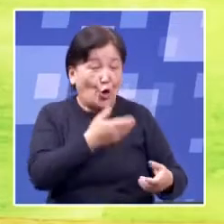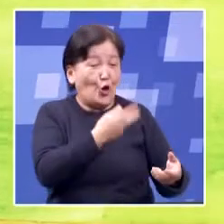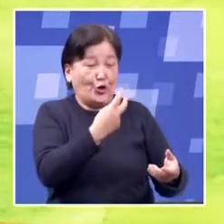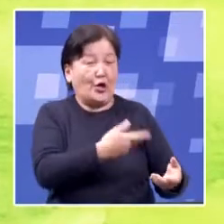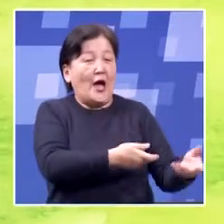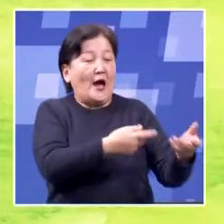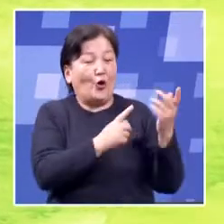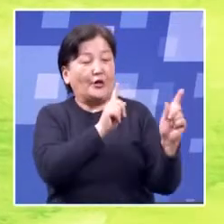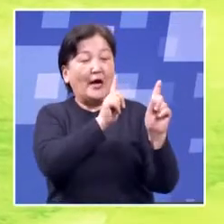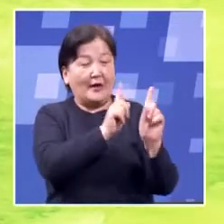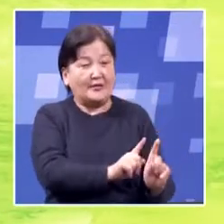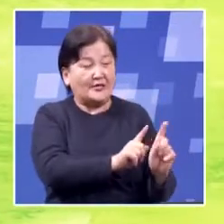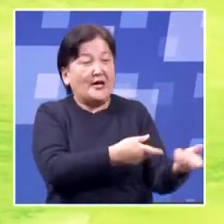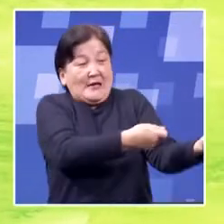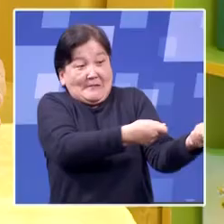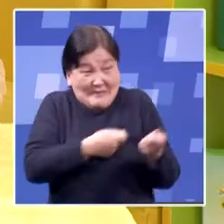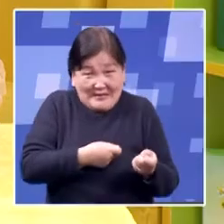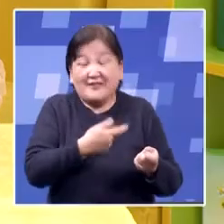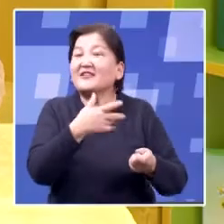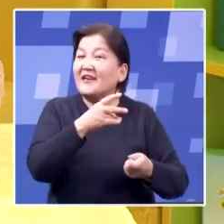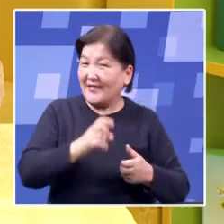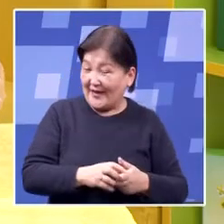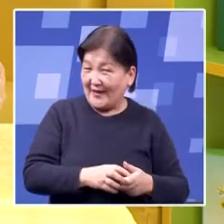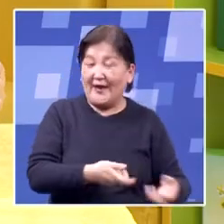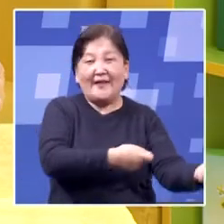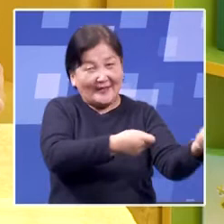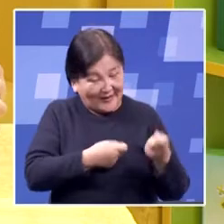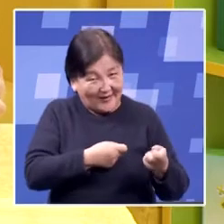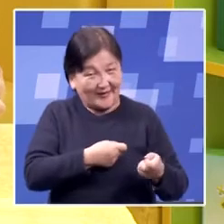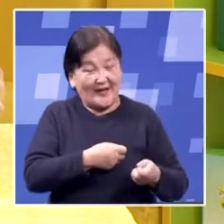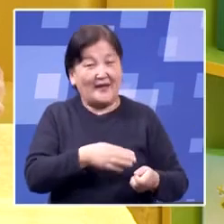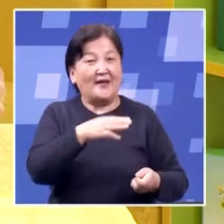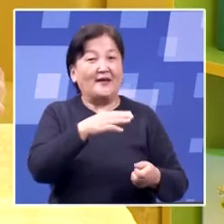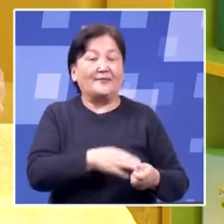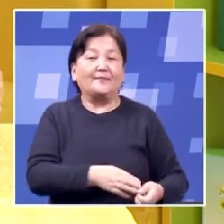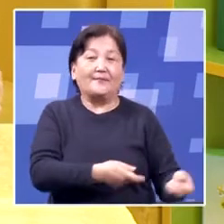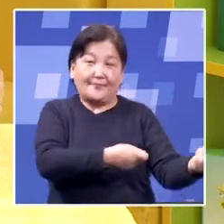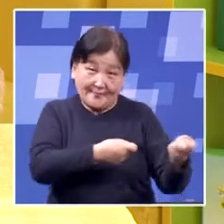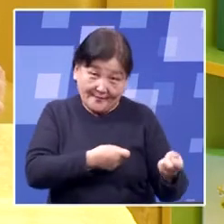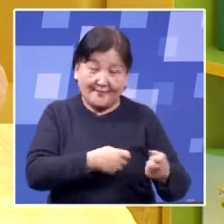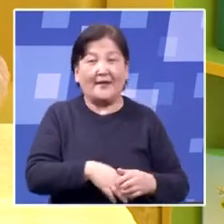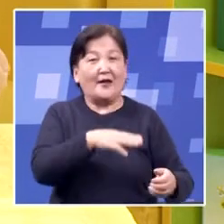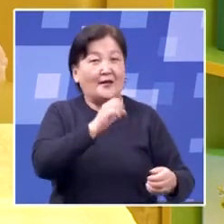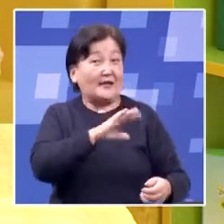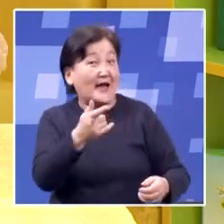өвгнөөс өвгөн манжингаас нь бариад татж гинэ. Датахта бас л дуулж гин.